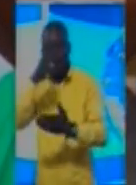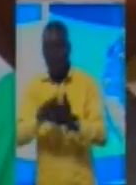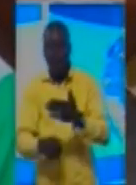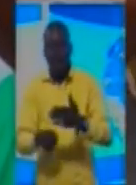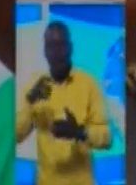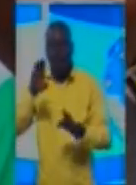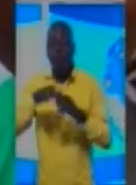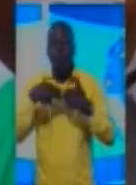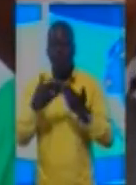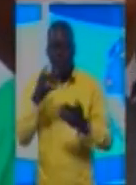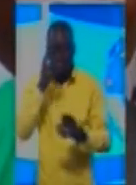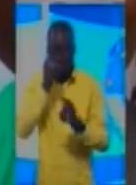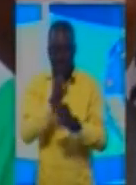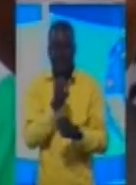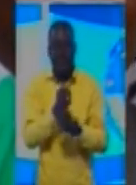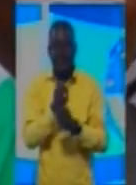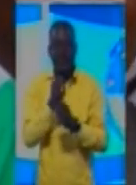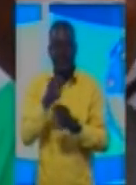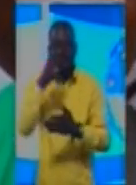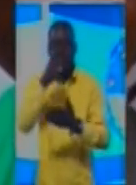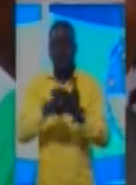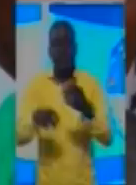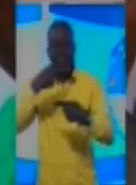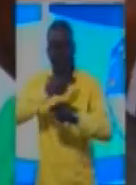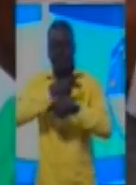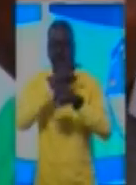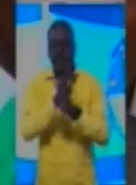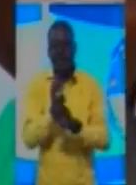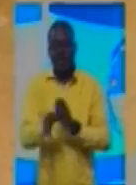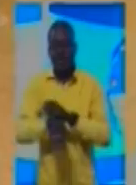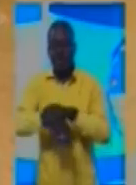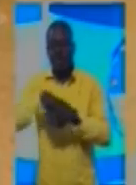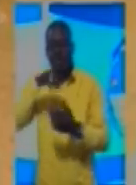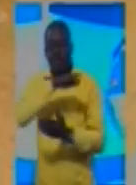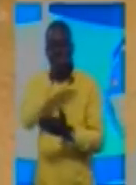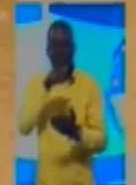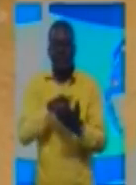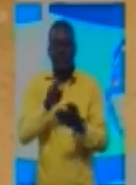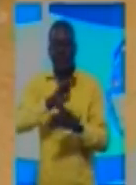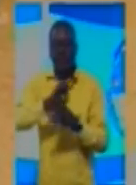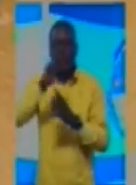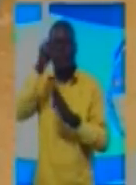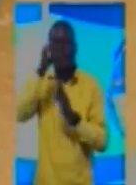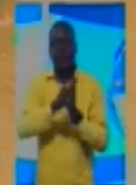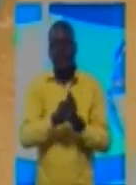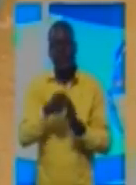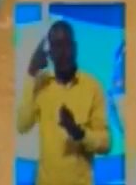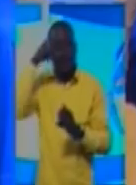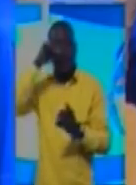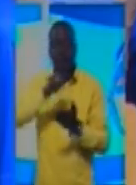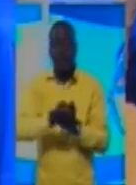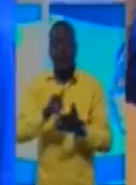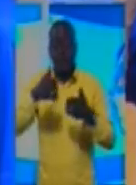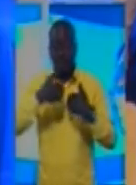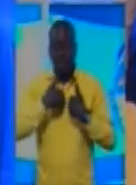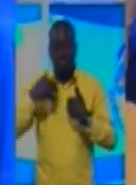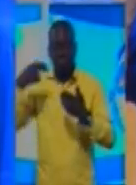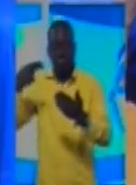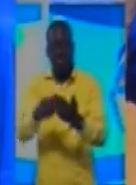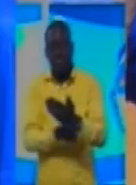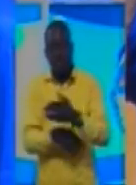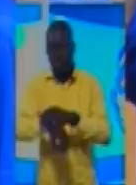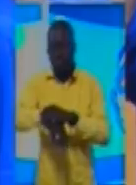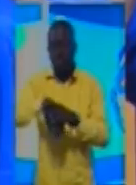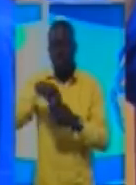peut travailler à valoriser toutes les productions qui vont sortir de ces centres de production. Partis sur les traces de devanciers inspirants, les nouveaux sortants savent